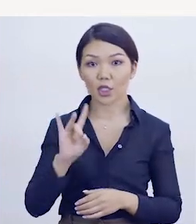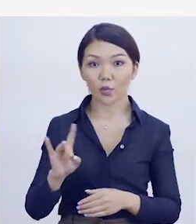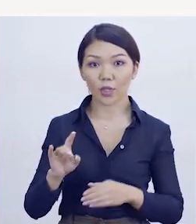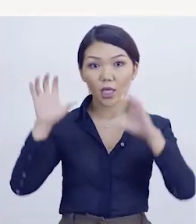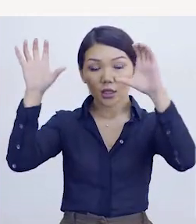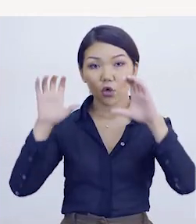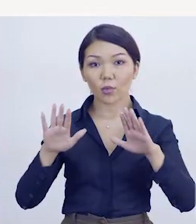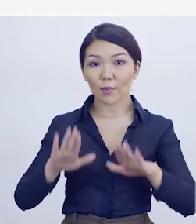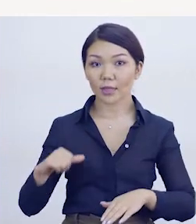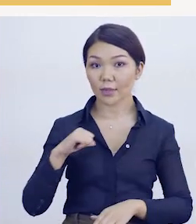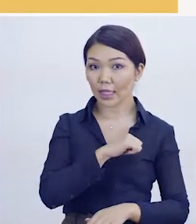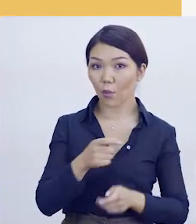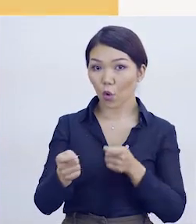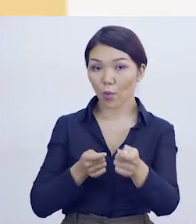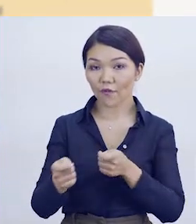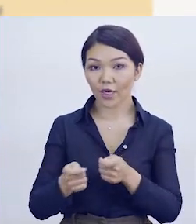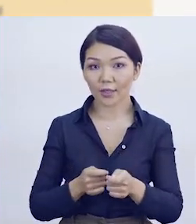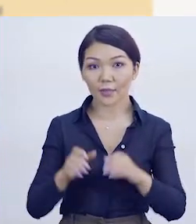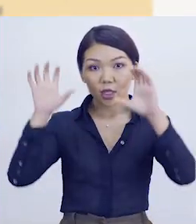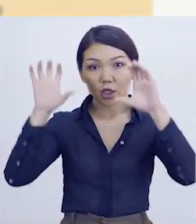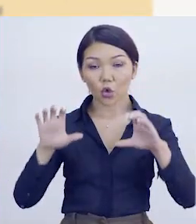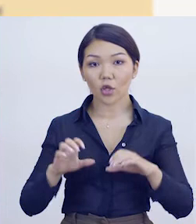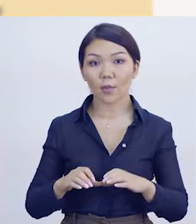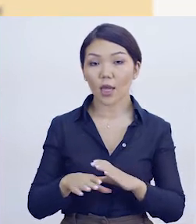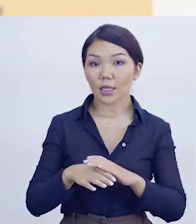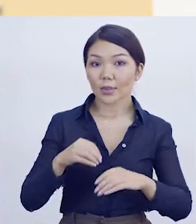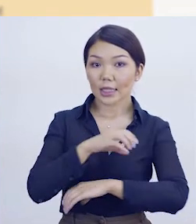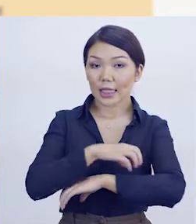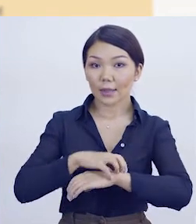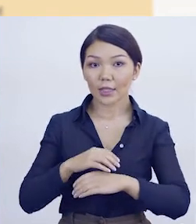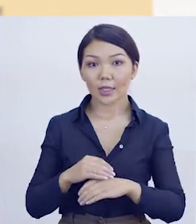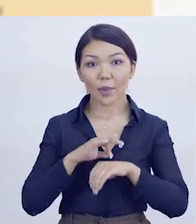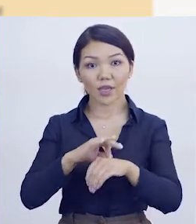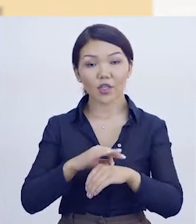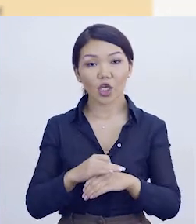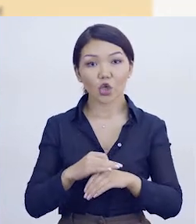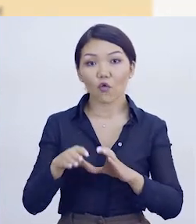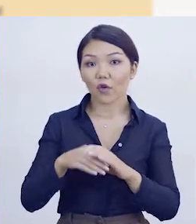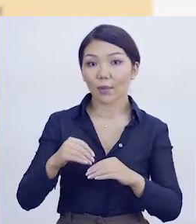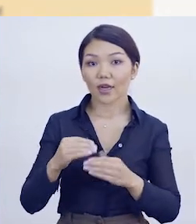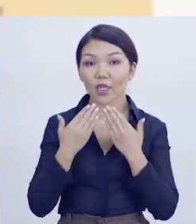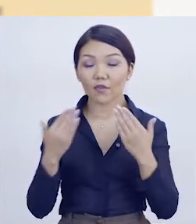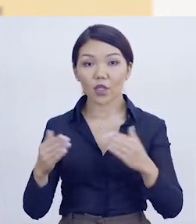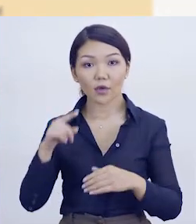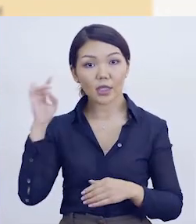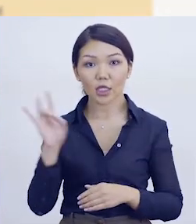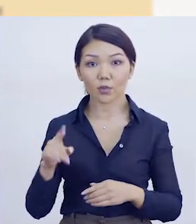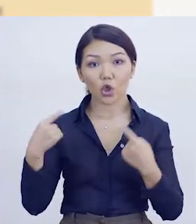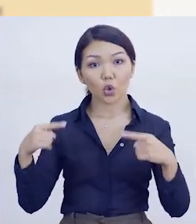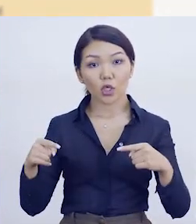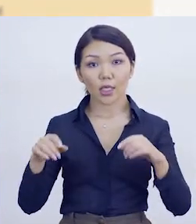Конституционным законом о референдуме Кыргызской Республики, законом о выборах депутатов местных кенешей и о местном